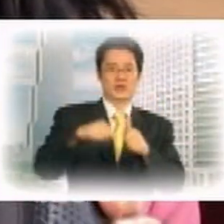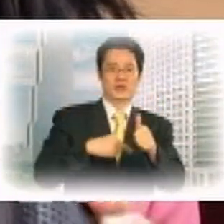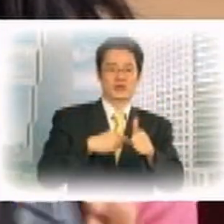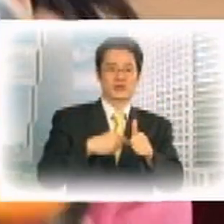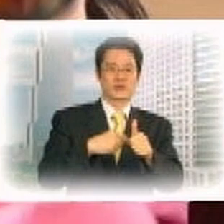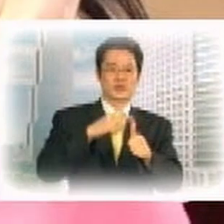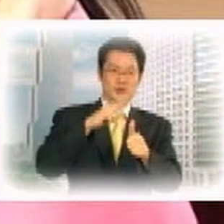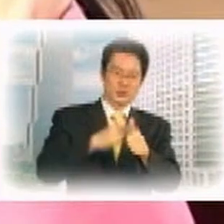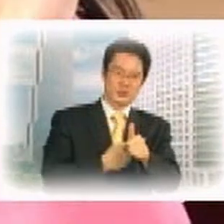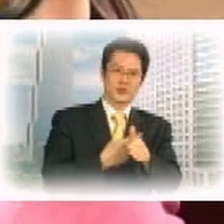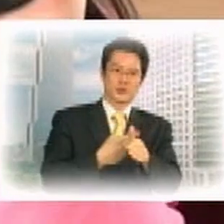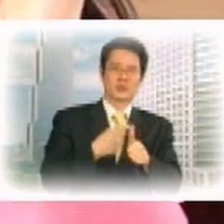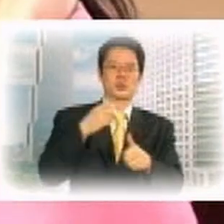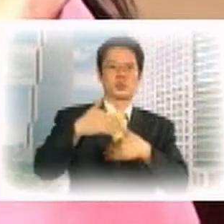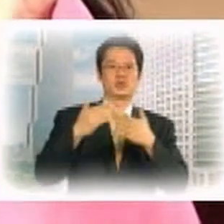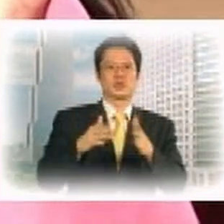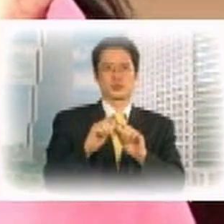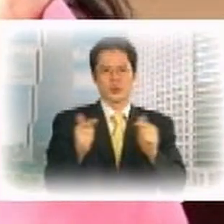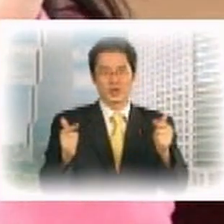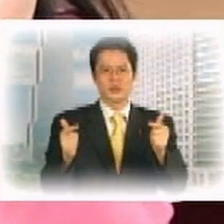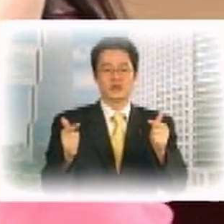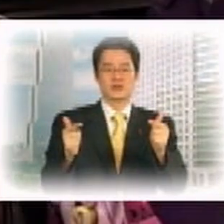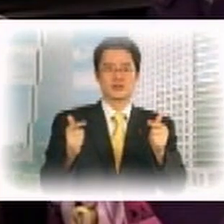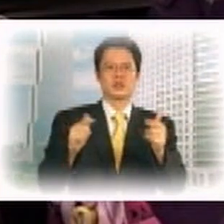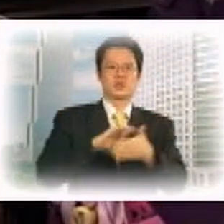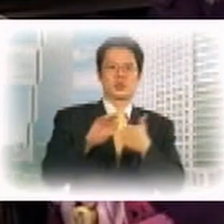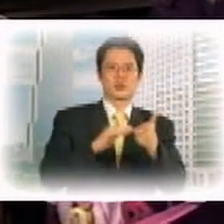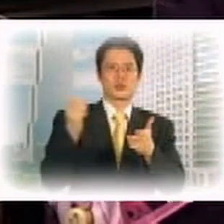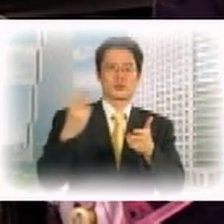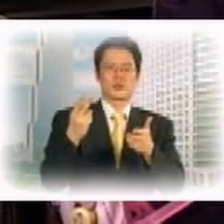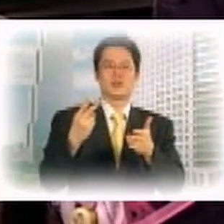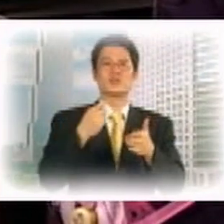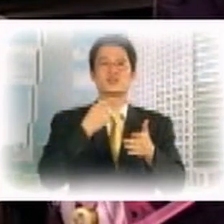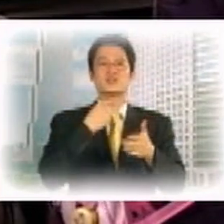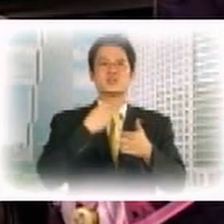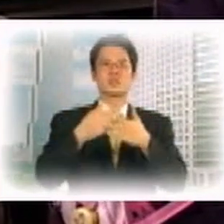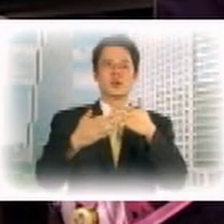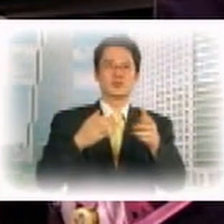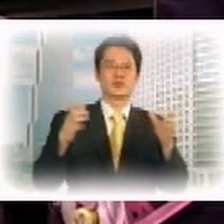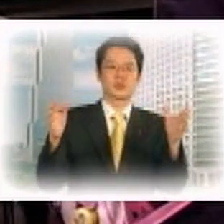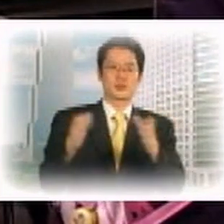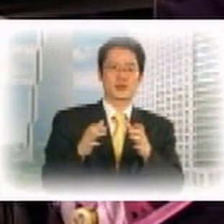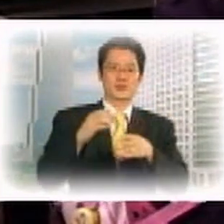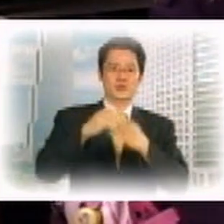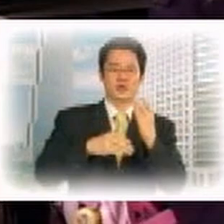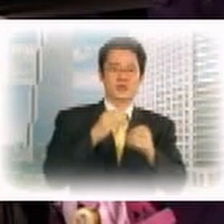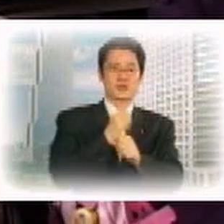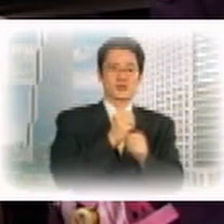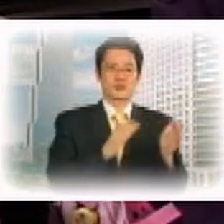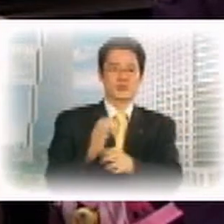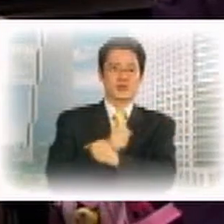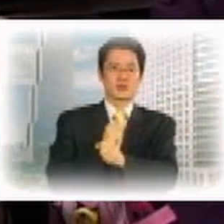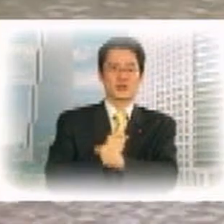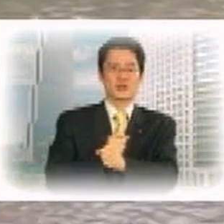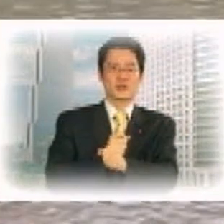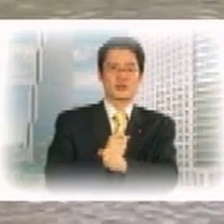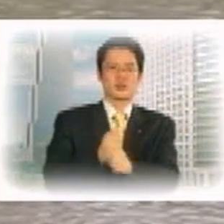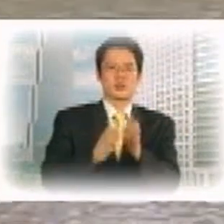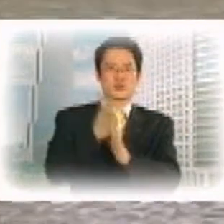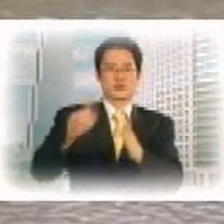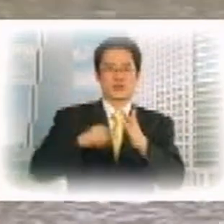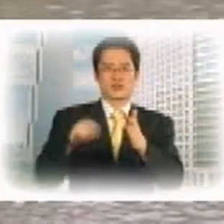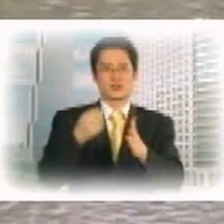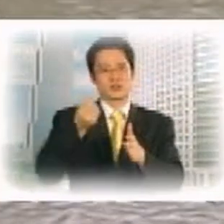눈썰매장, 조류탐사 교실 등 놀이와 교육을 접목한 다채로운 체험 행사들을 마련해 도심 속에서 잃어버린 아이들의 감성을